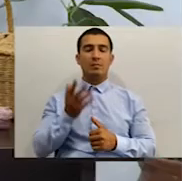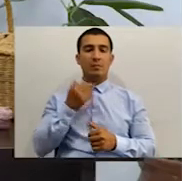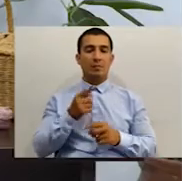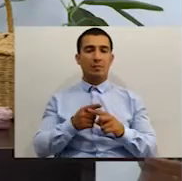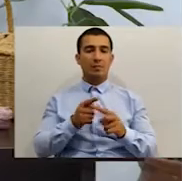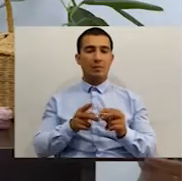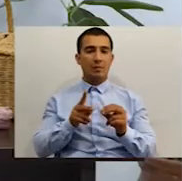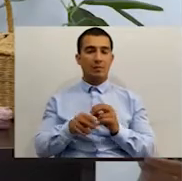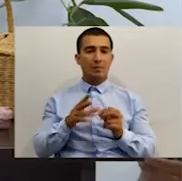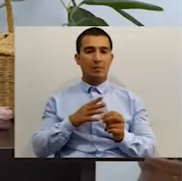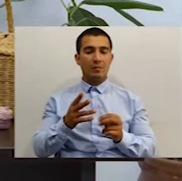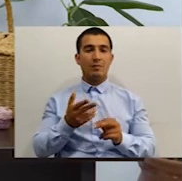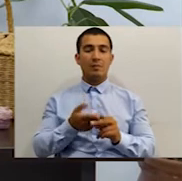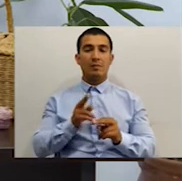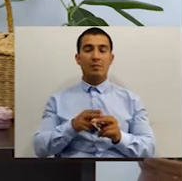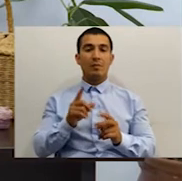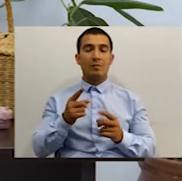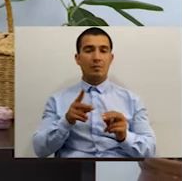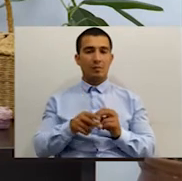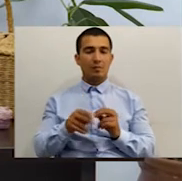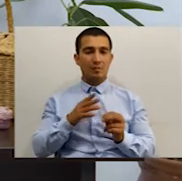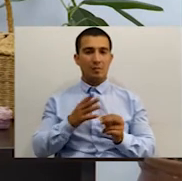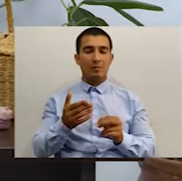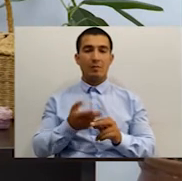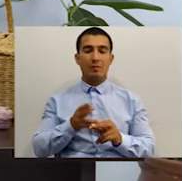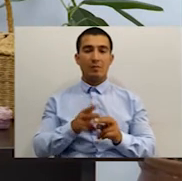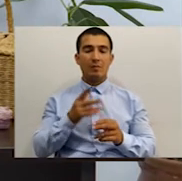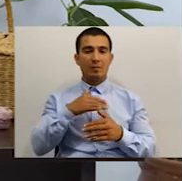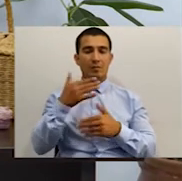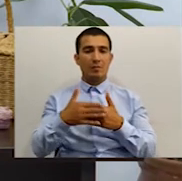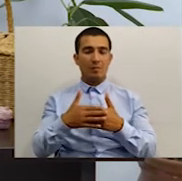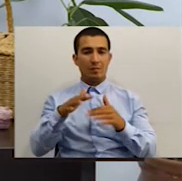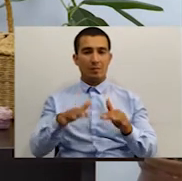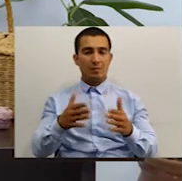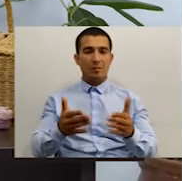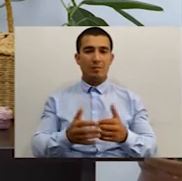Кескенім үшін, бұл немеге кескенім үші орқы томынды